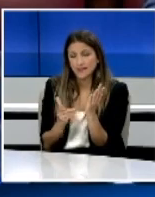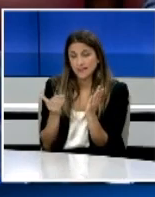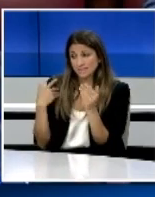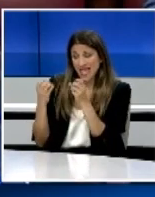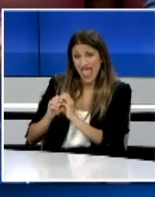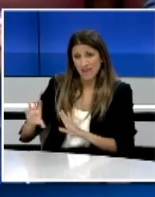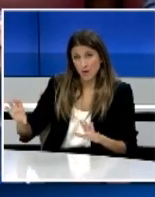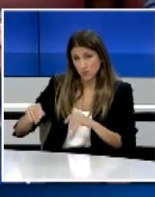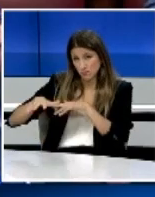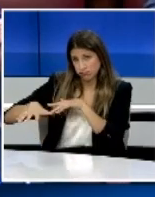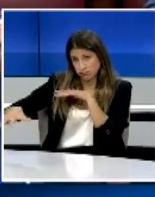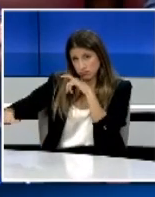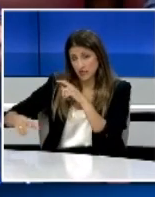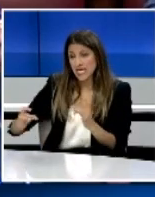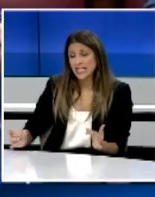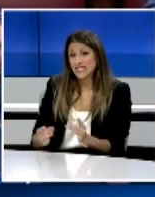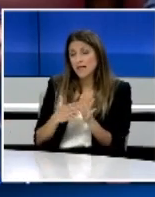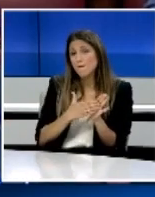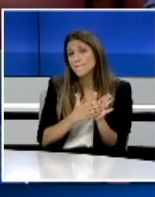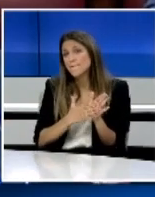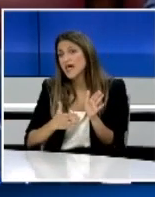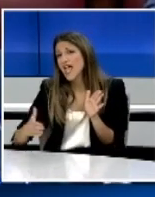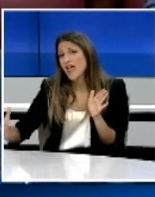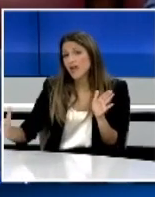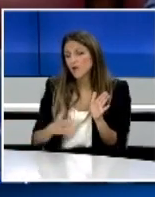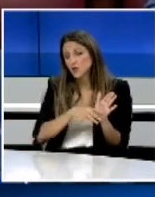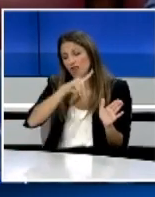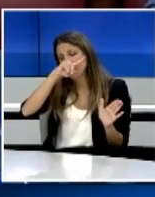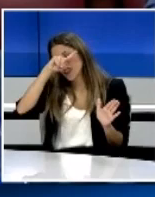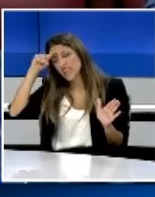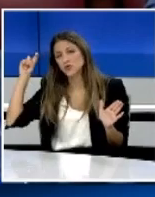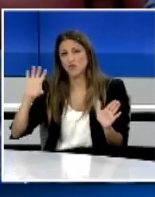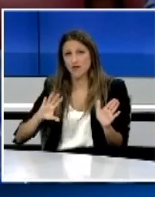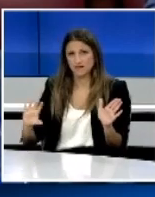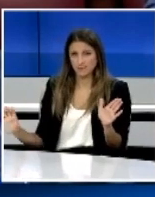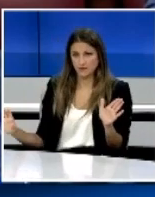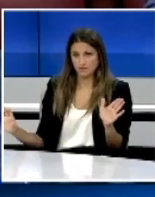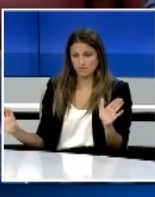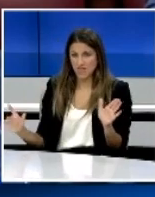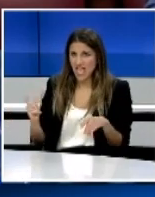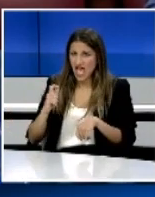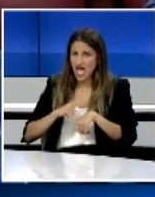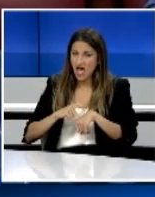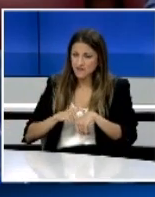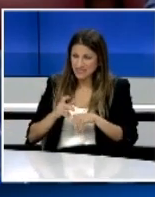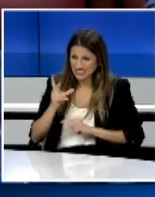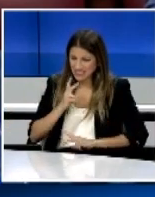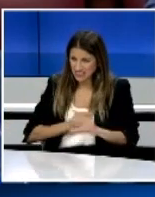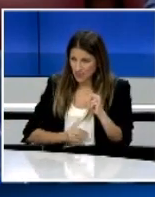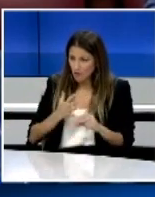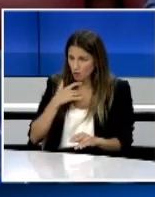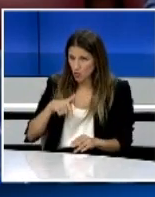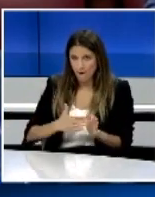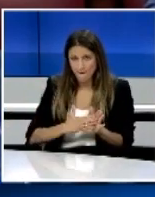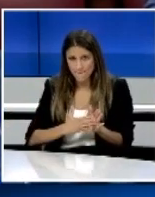αρχές, γινότανε σε ανώμαλες περιόδους παλαιότερα. Και εσείς φεύγετε ή δεν θέλετε να μπείτε στην ουσία αυτού που σας είπα